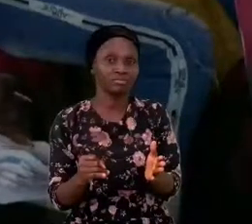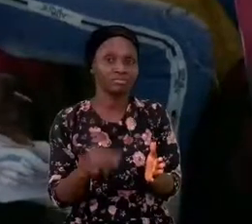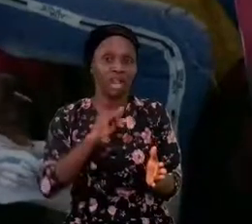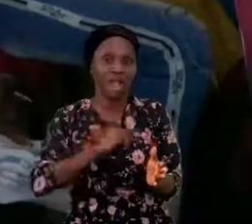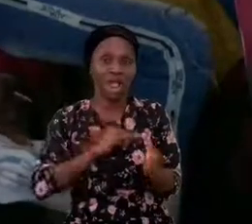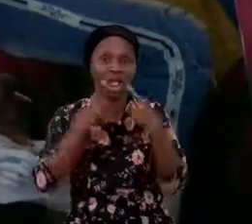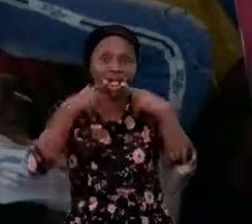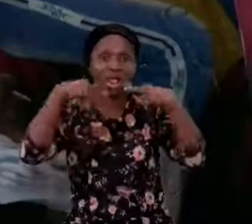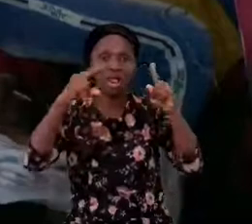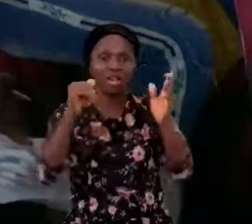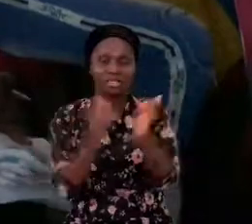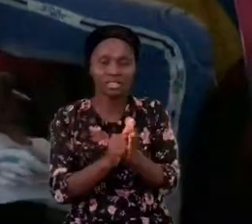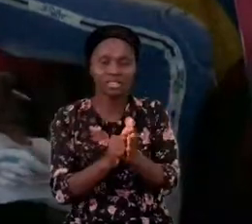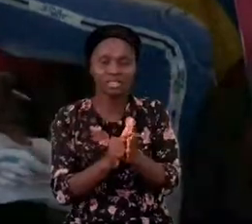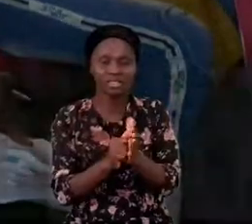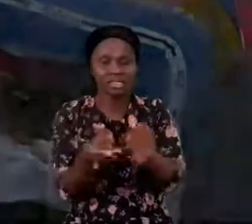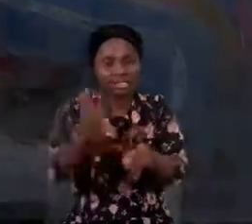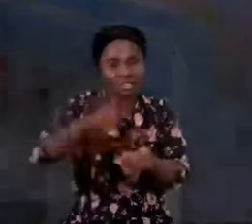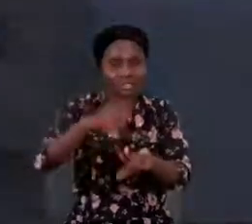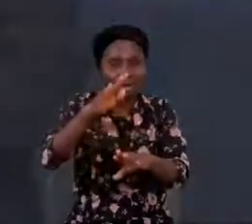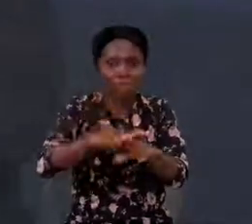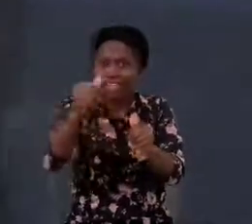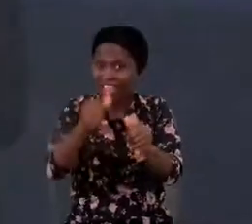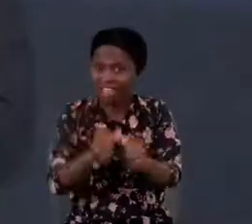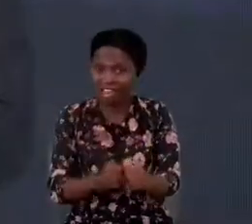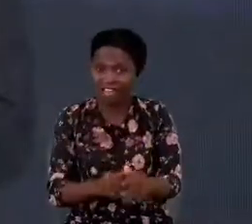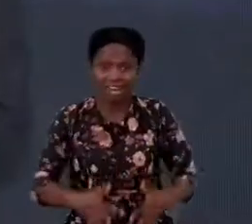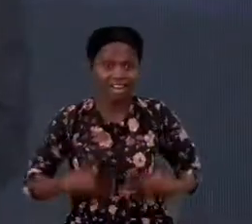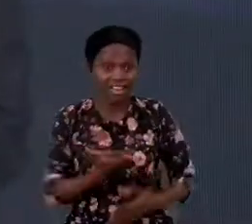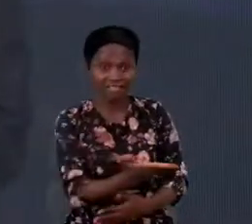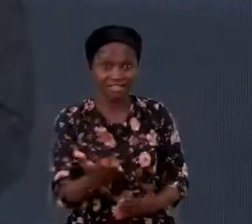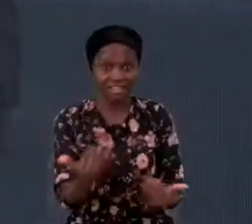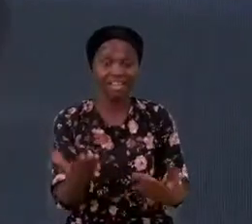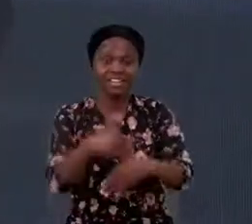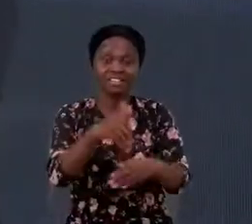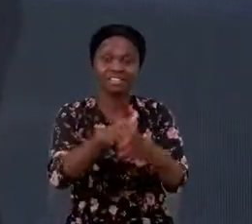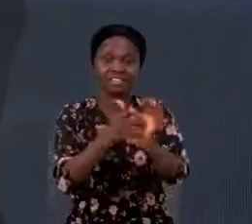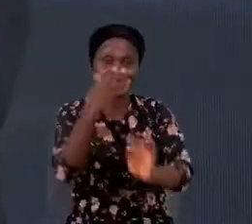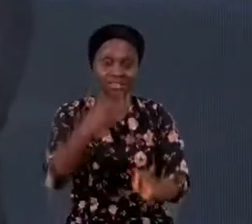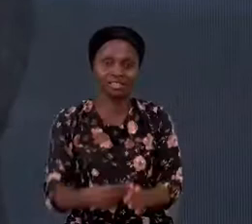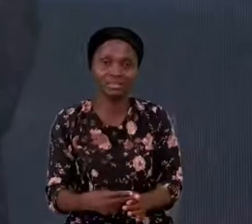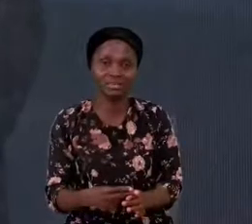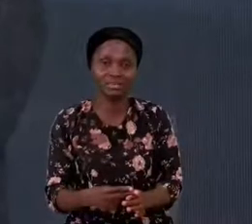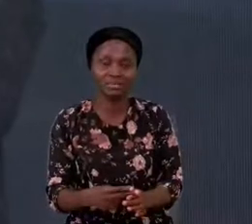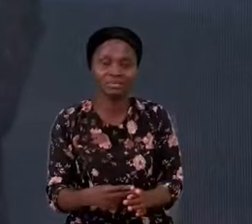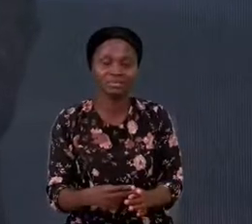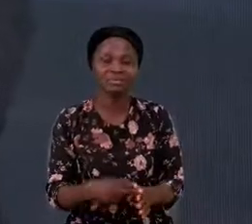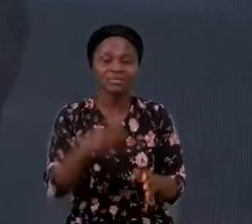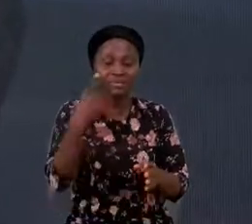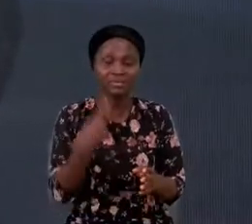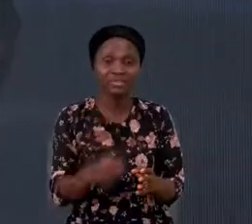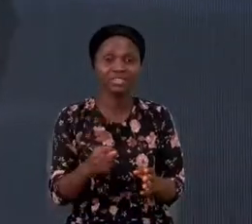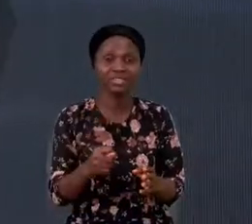de Jésus. La réalisation du passé sera comme une plateforme. Ce sera comme un